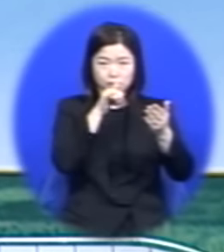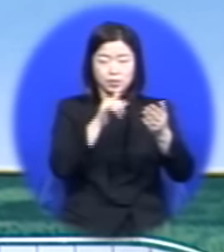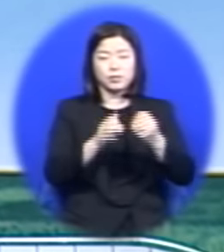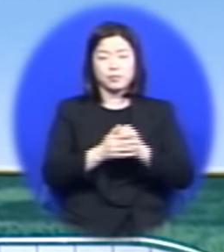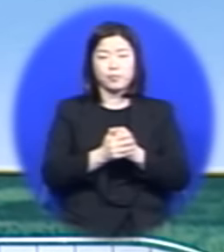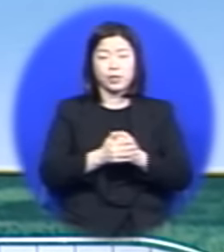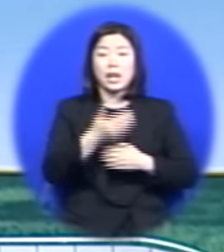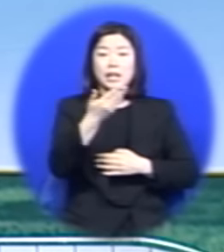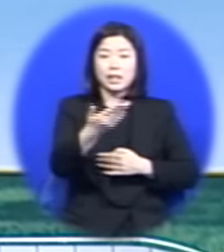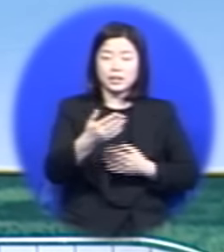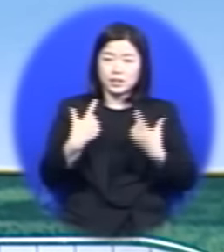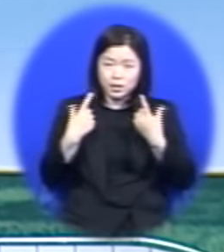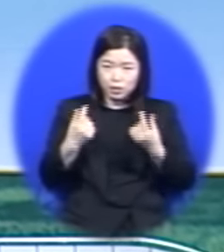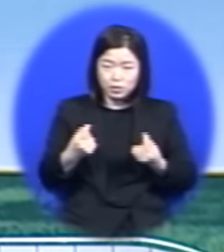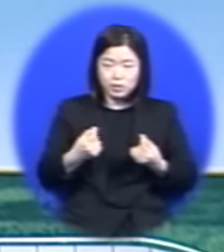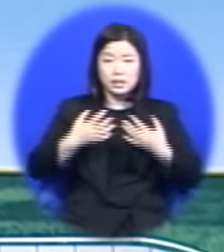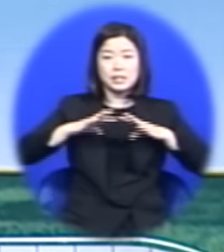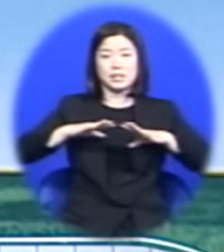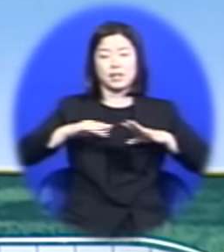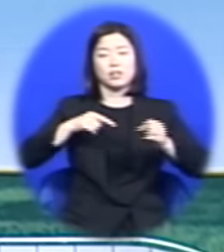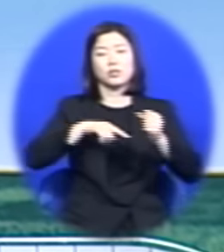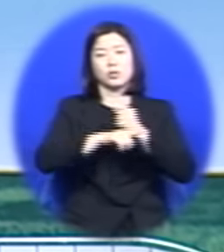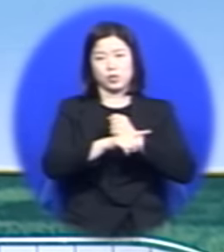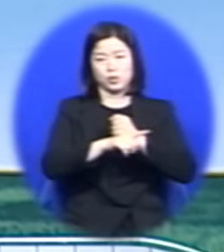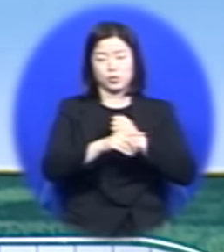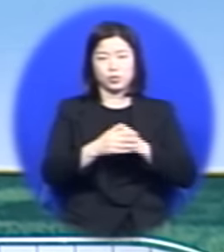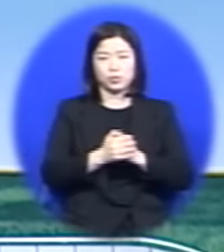당신이 여전히 자랑스러운 이유.